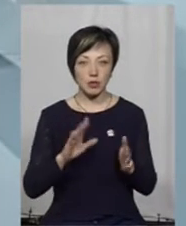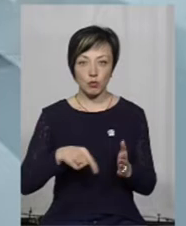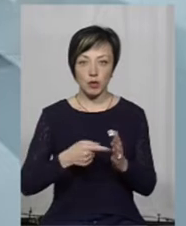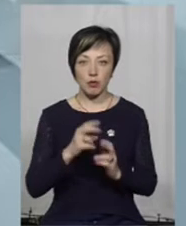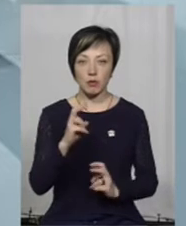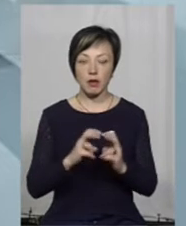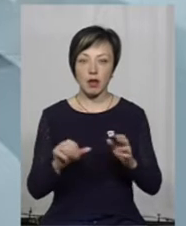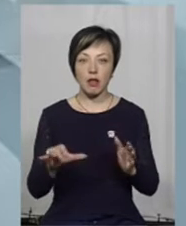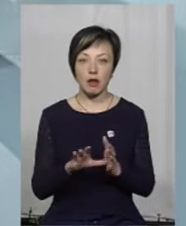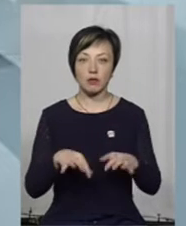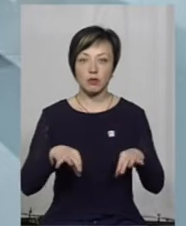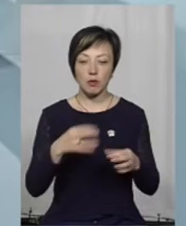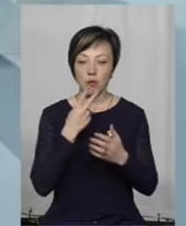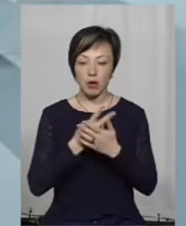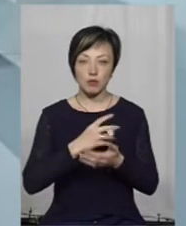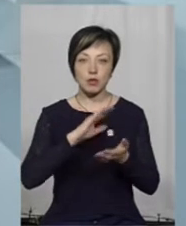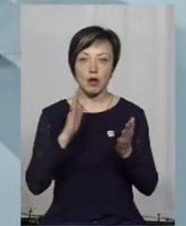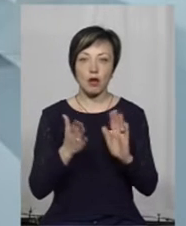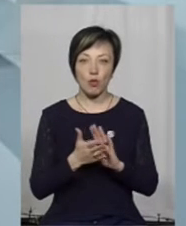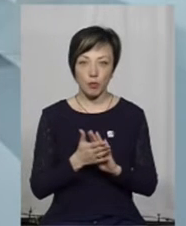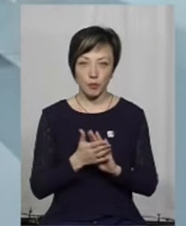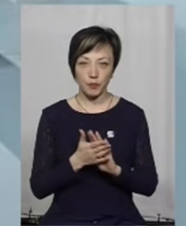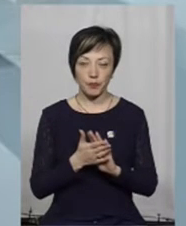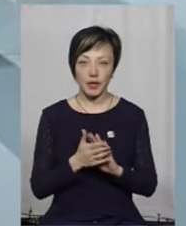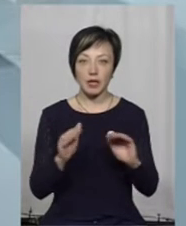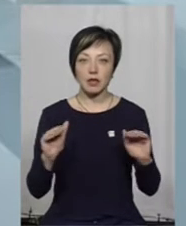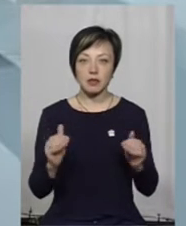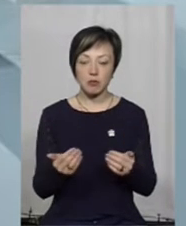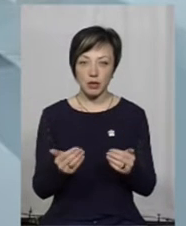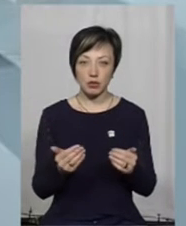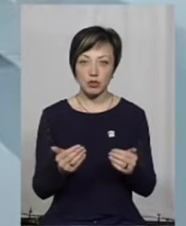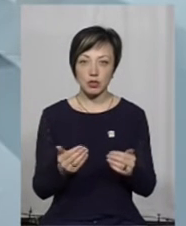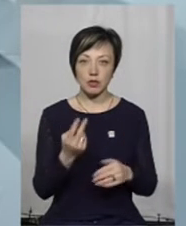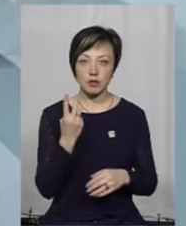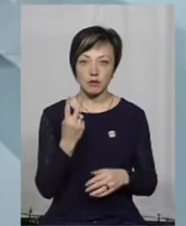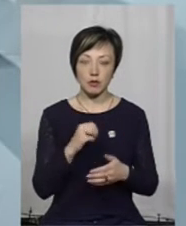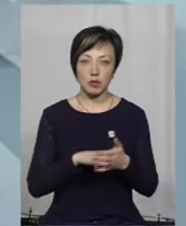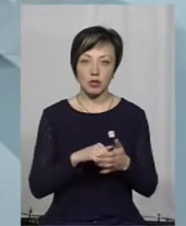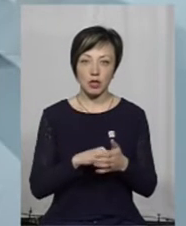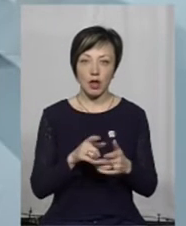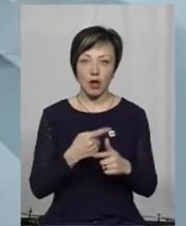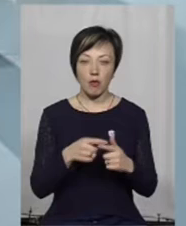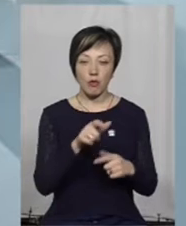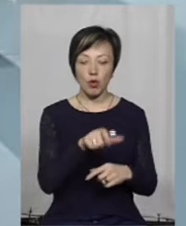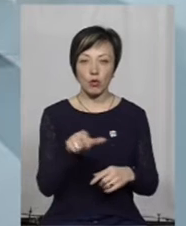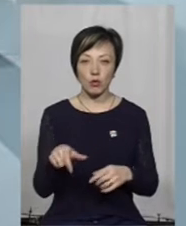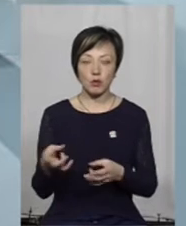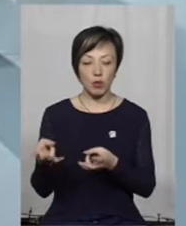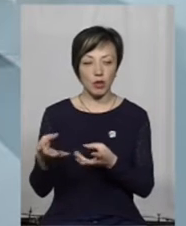комунальному підприємству «Електротранс», ми бачимо його загалом. Загалом зменшується дві причини. Або люди покидають